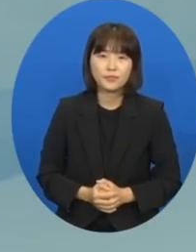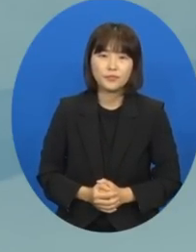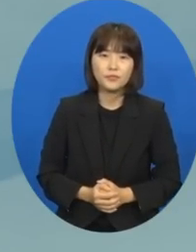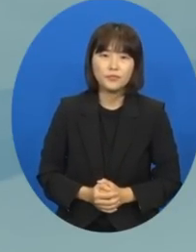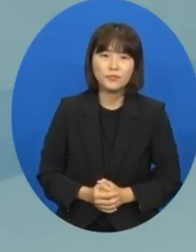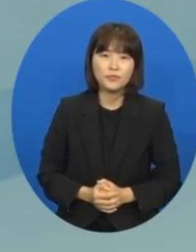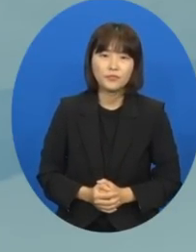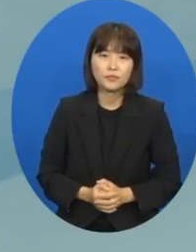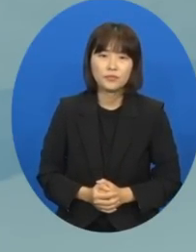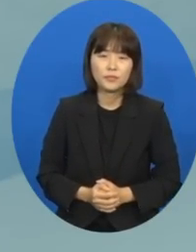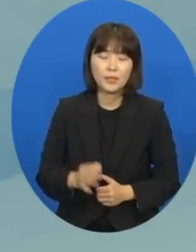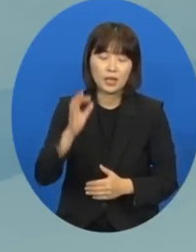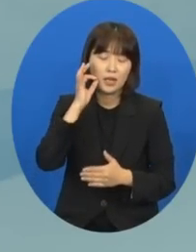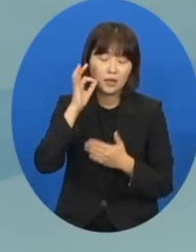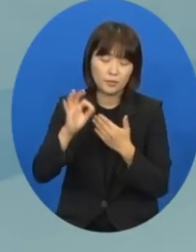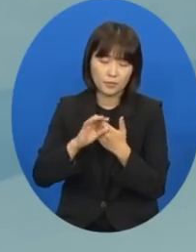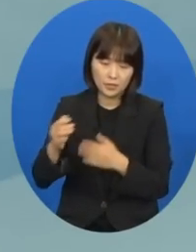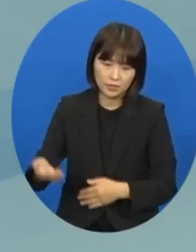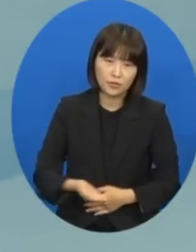근데 여러분, 만일 여러분들 중에